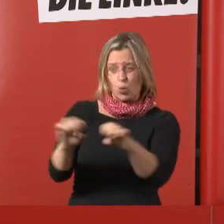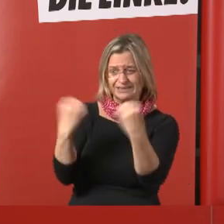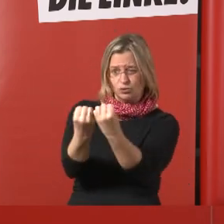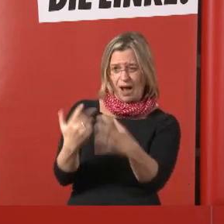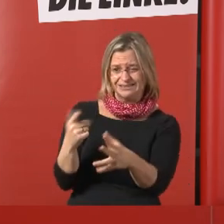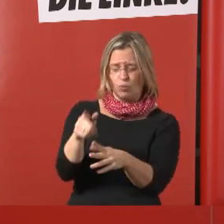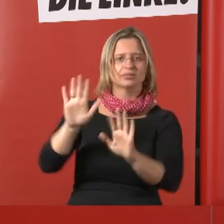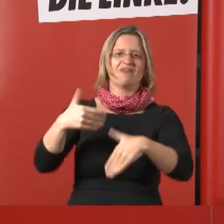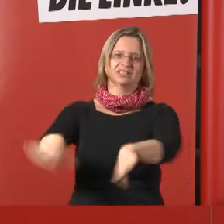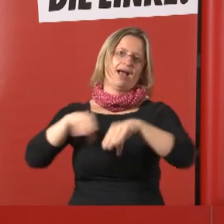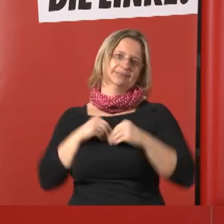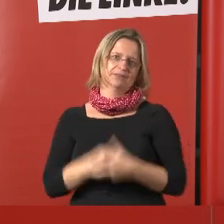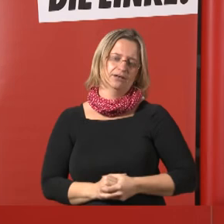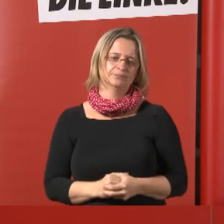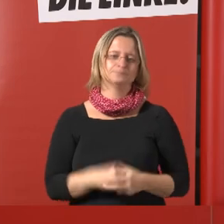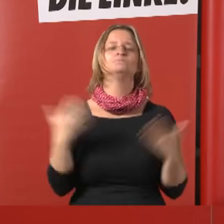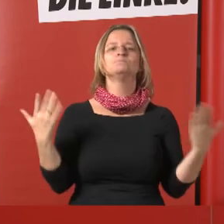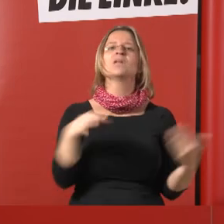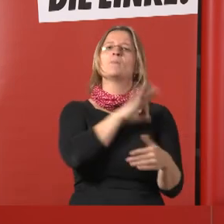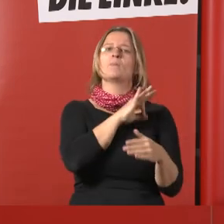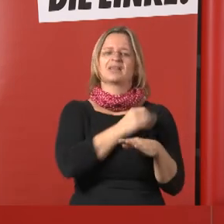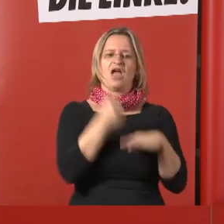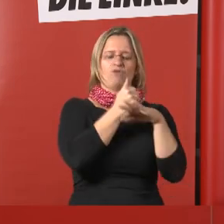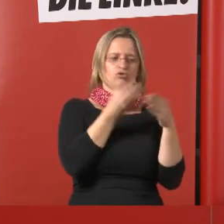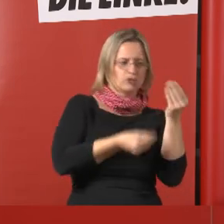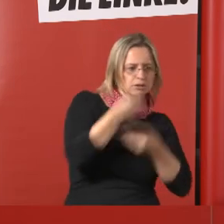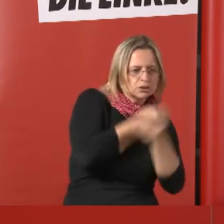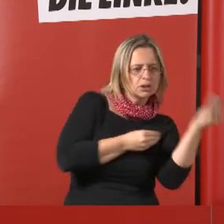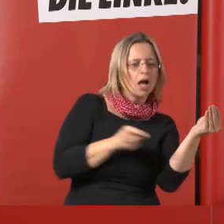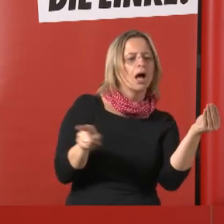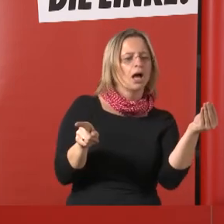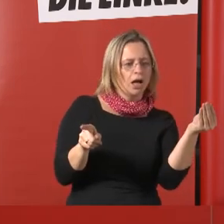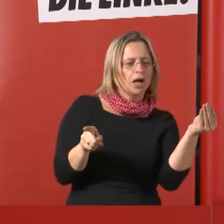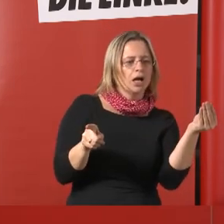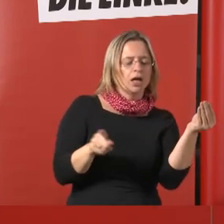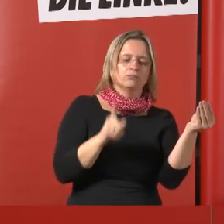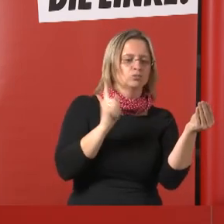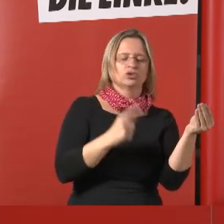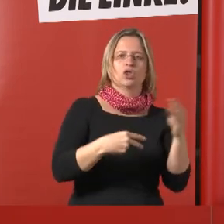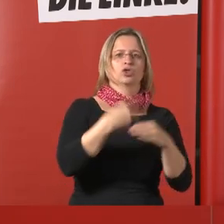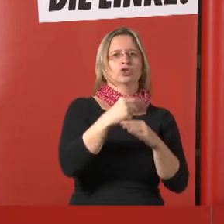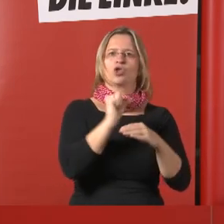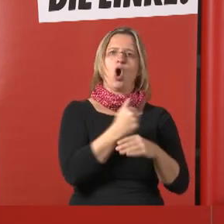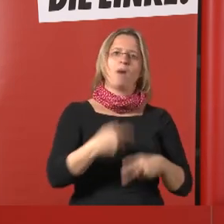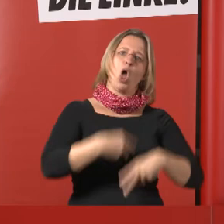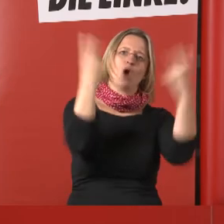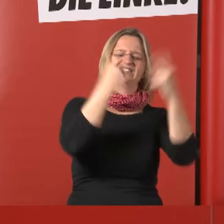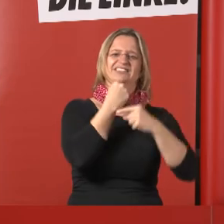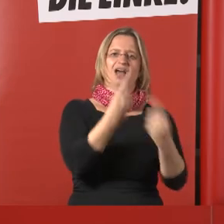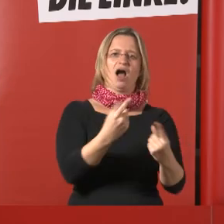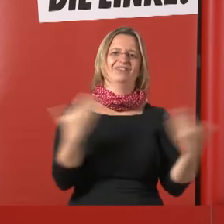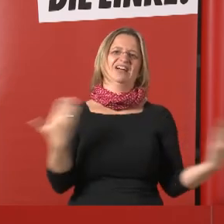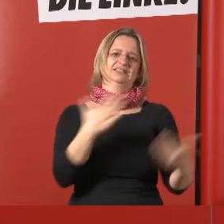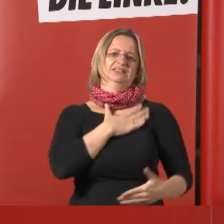Fall wiederholen darf und vollkommen inakzeptabel ist. Der Parteivorstand hat diese Vorgänge zum Anlass genommen, noch